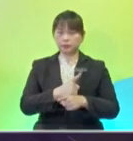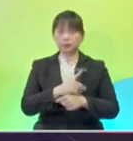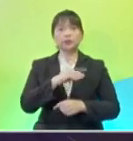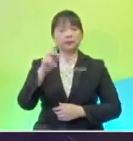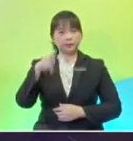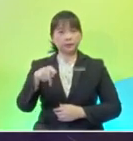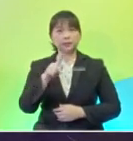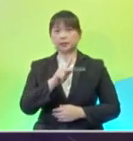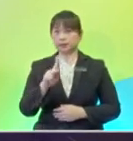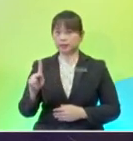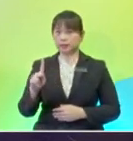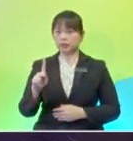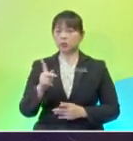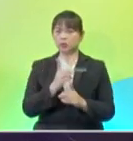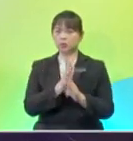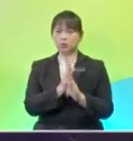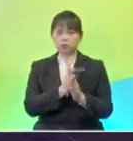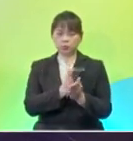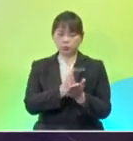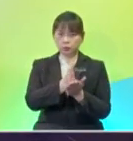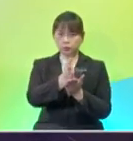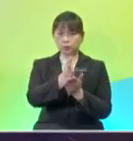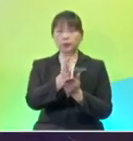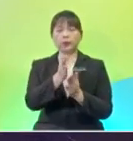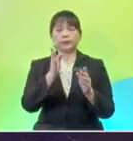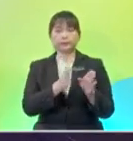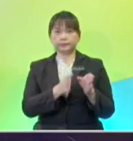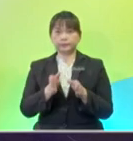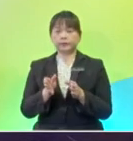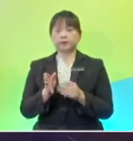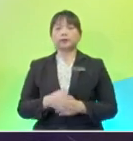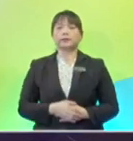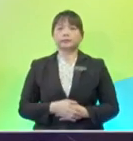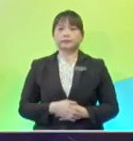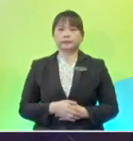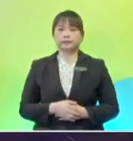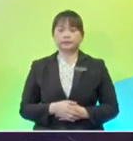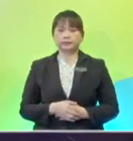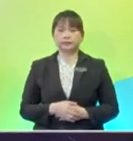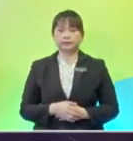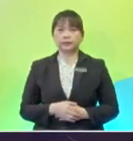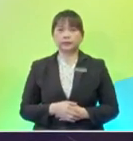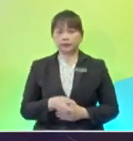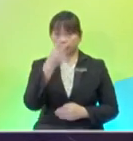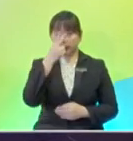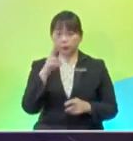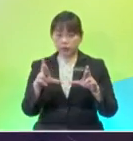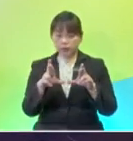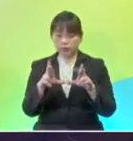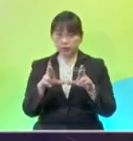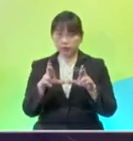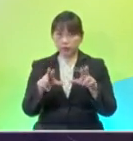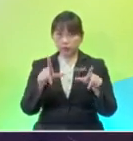lurus dengan persoalan kemudian kita tampak kita beri Oke